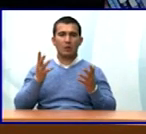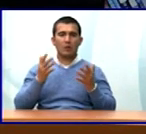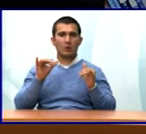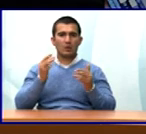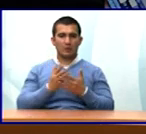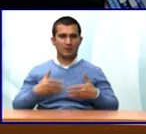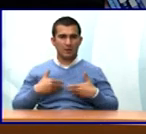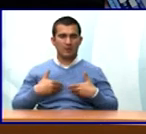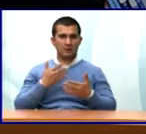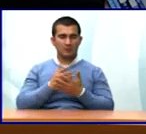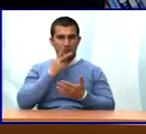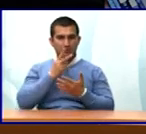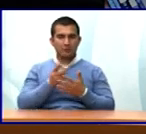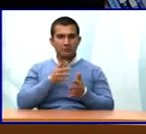bor?